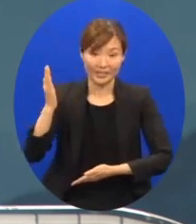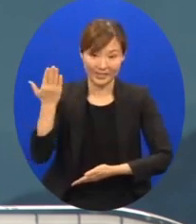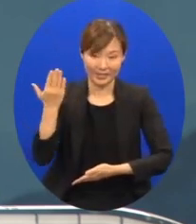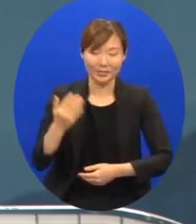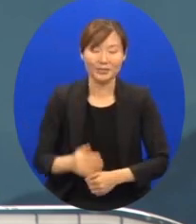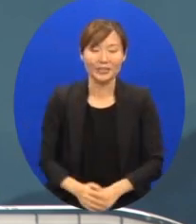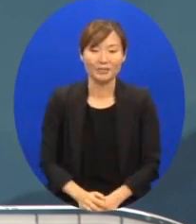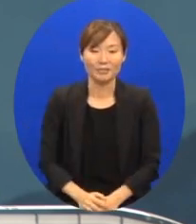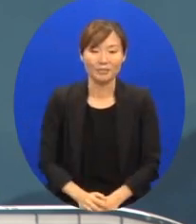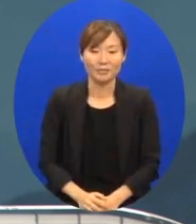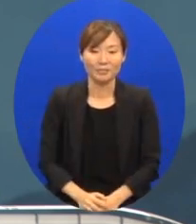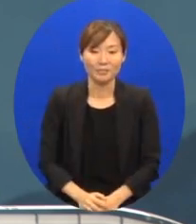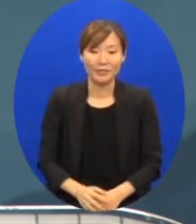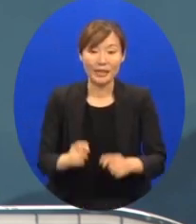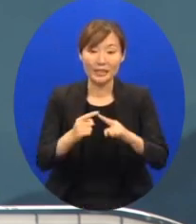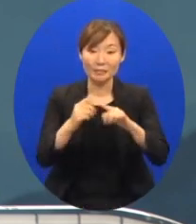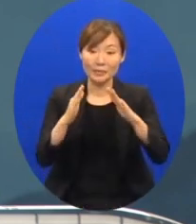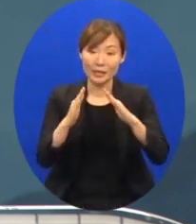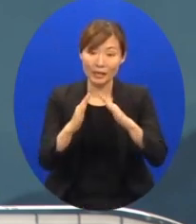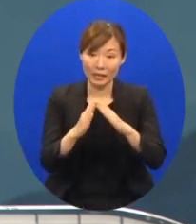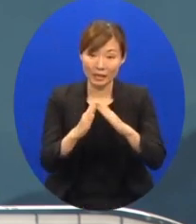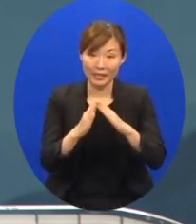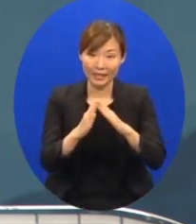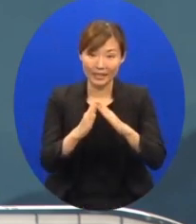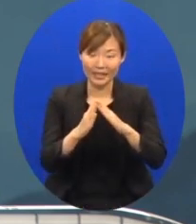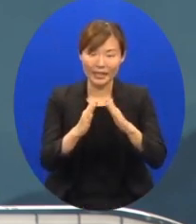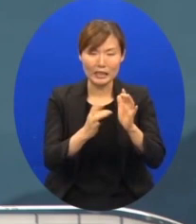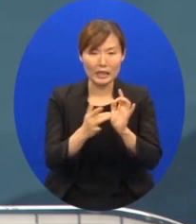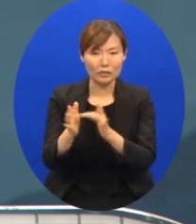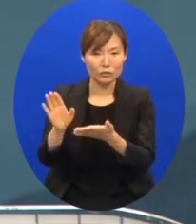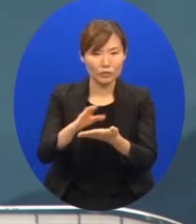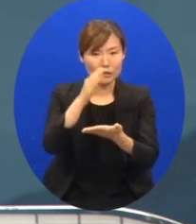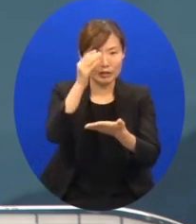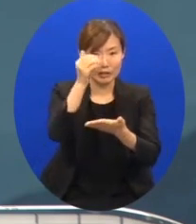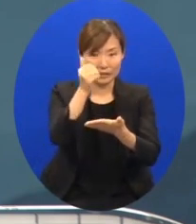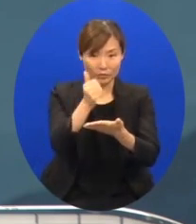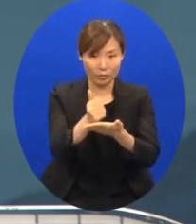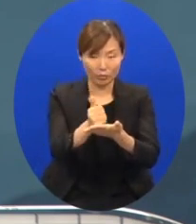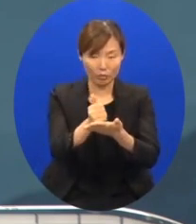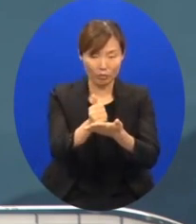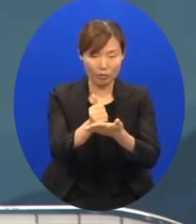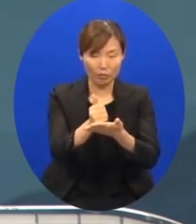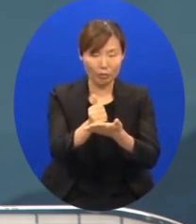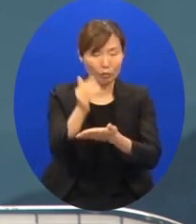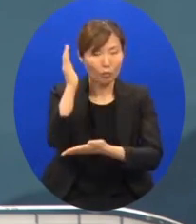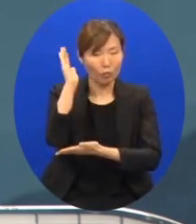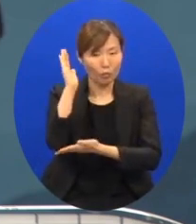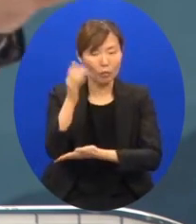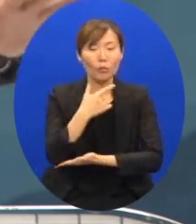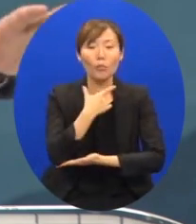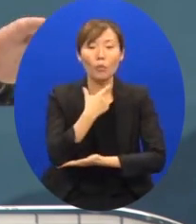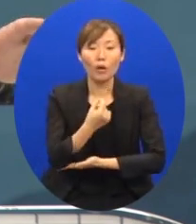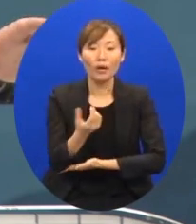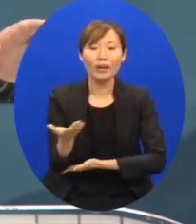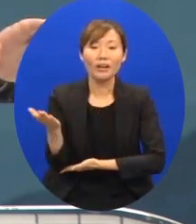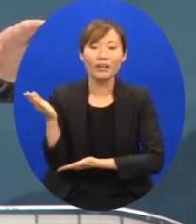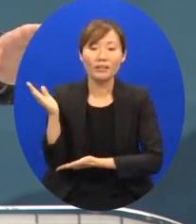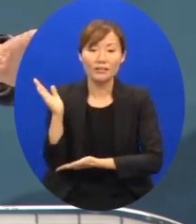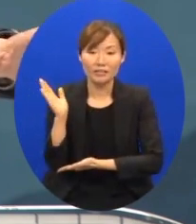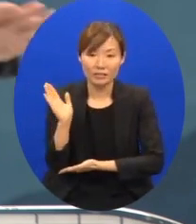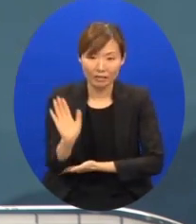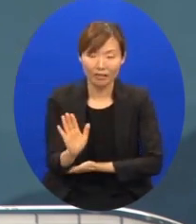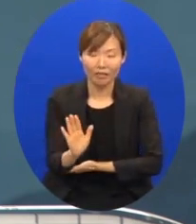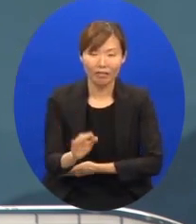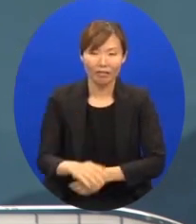그리스도만 전하려고 했는데 너무 너무 두려웠다 는 겁니다 사람들이 도무지 받아줄 것 같지 않은